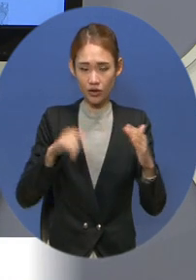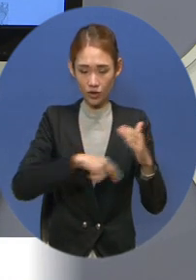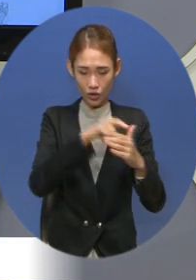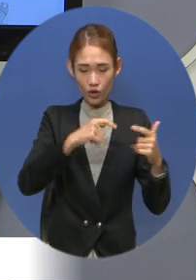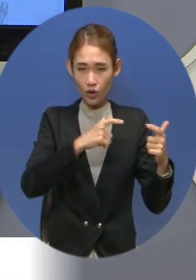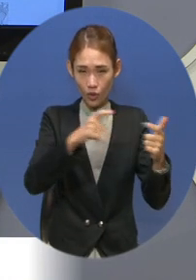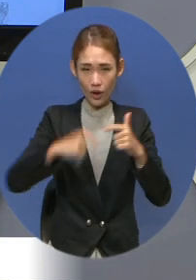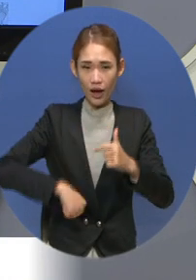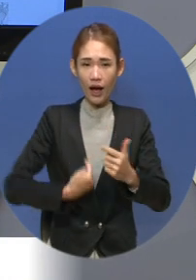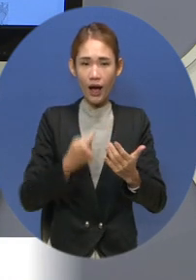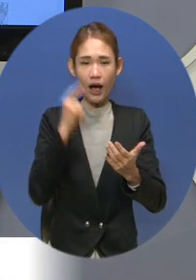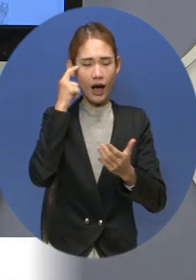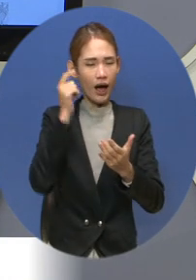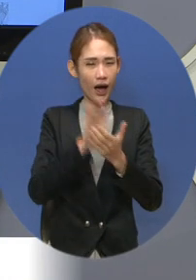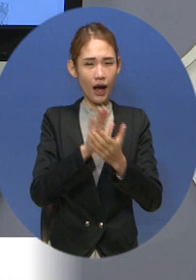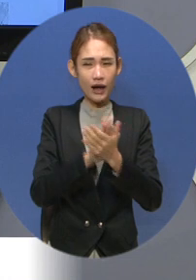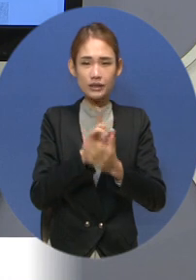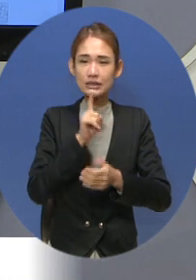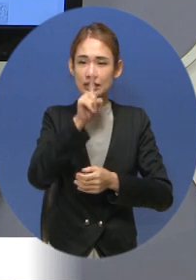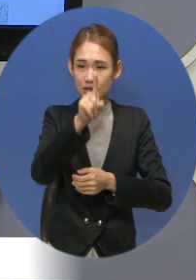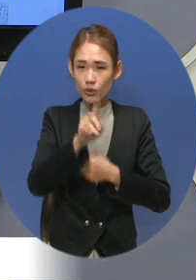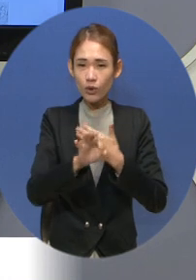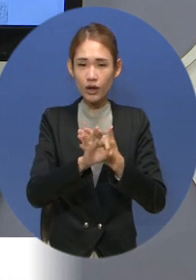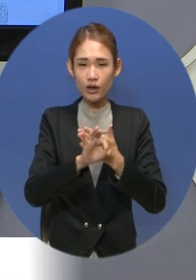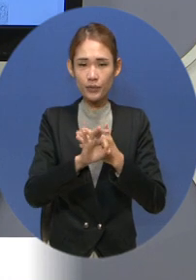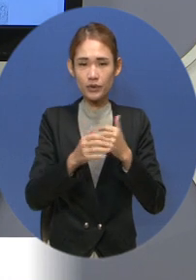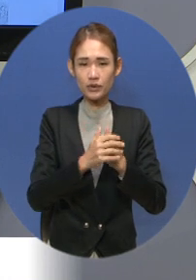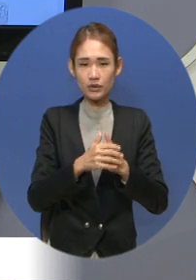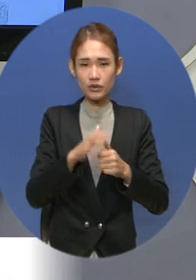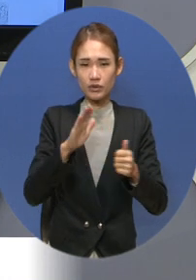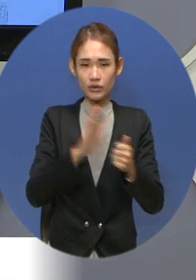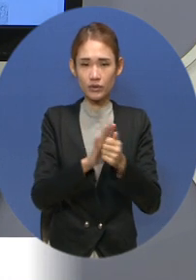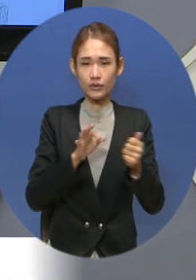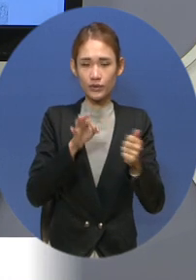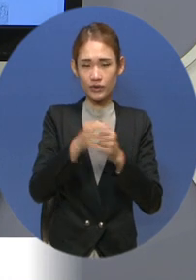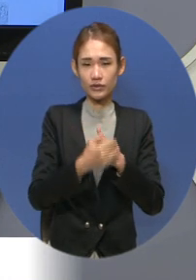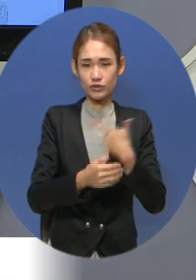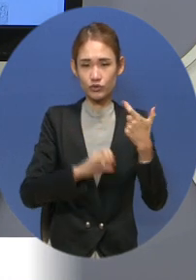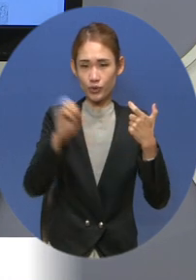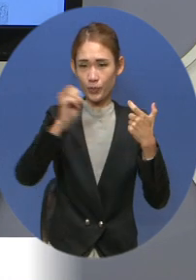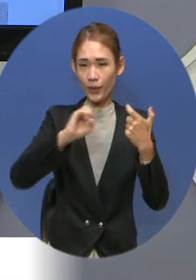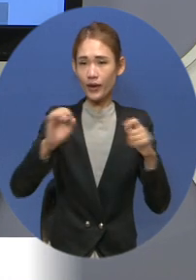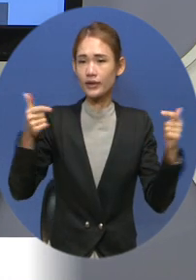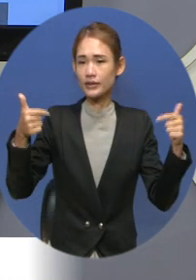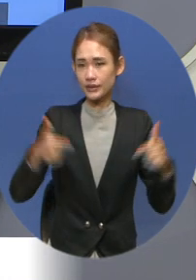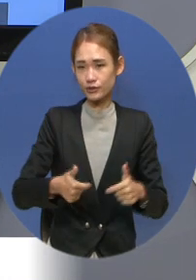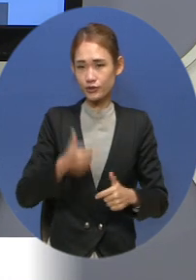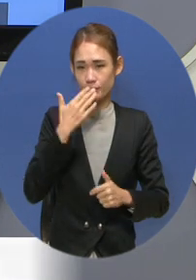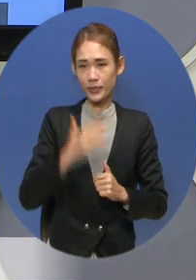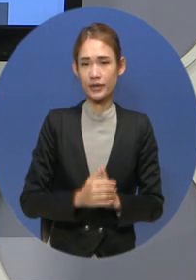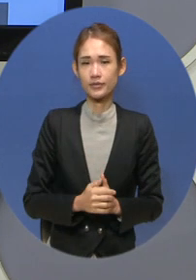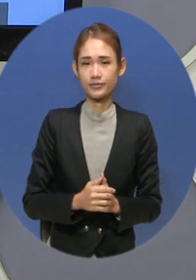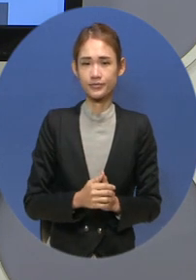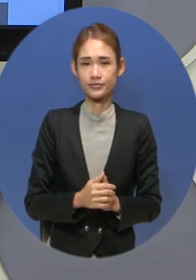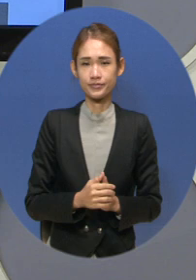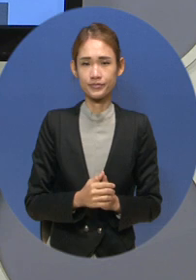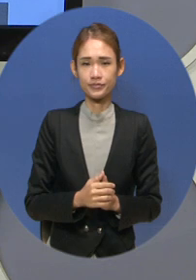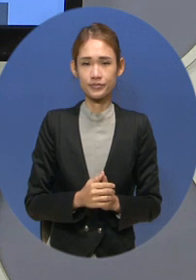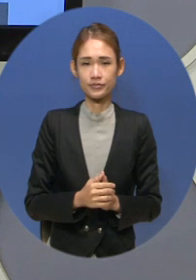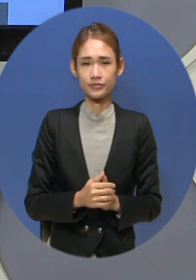자진 신고하면 과태료 를 최대 60번 스 60% 까지 경감 받을 수 있습니다